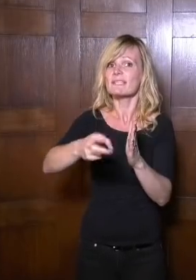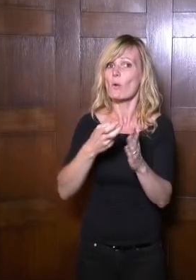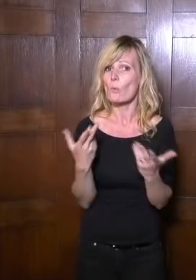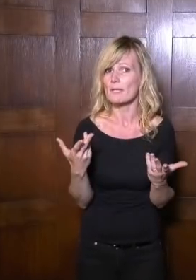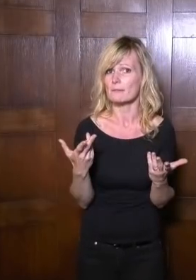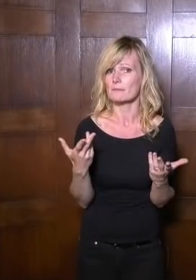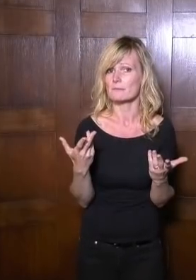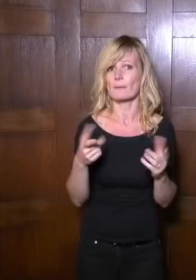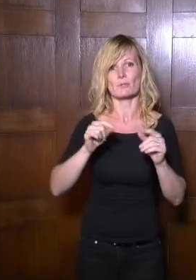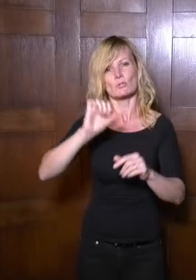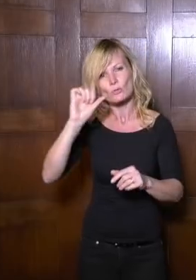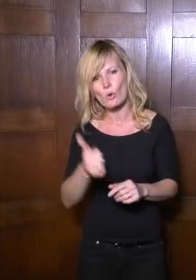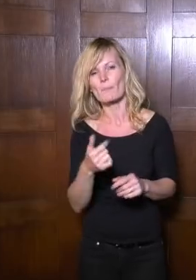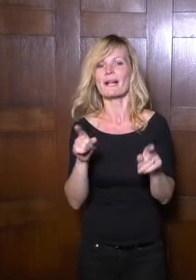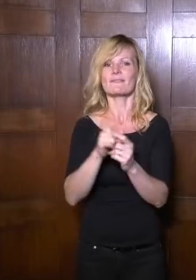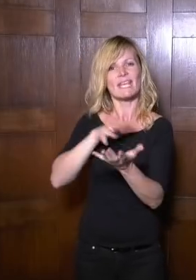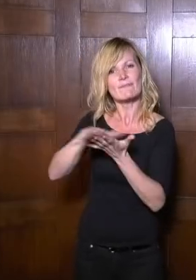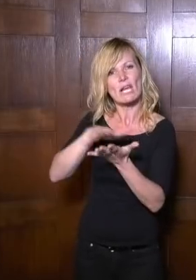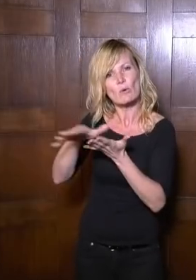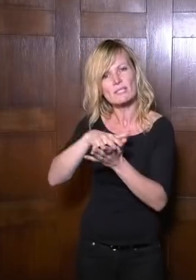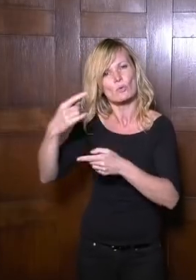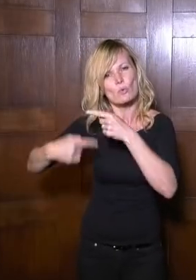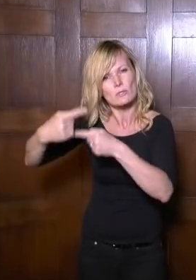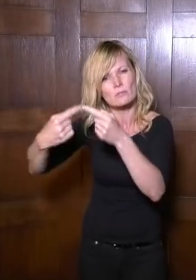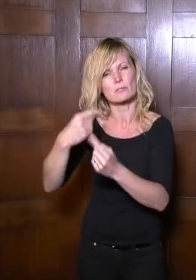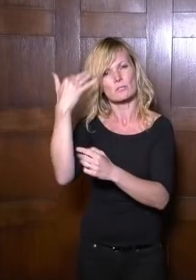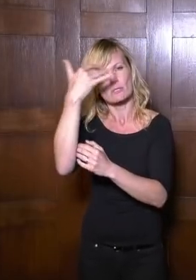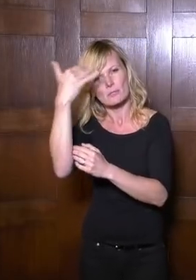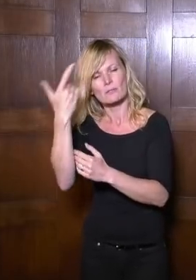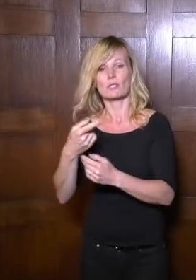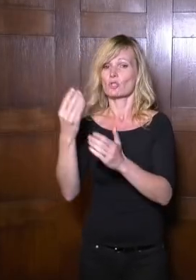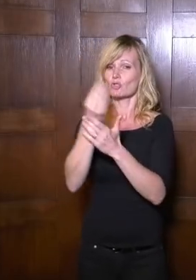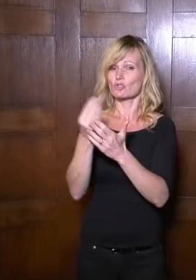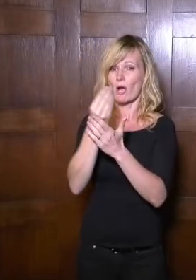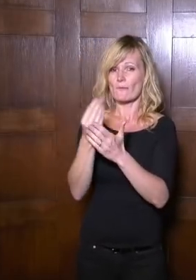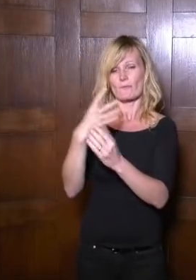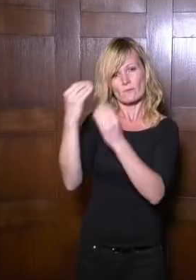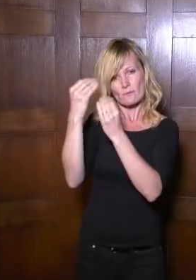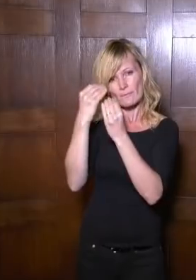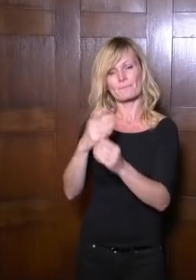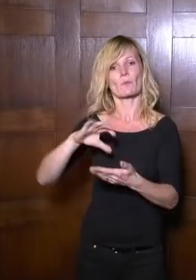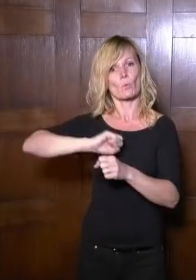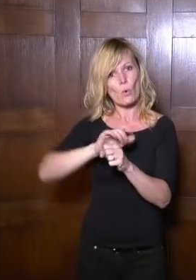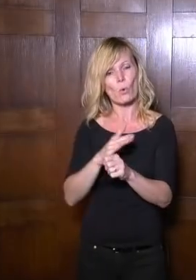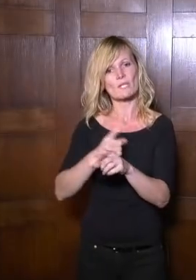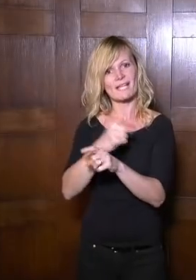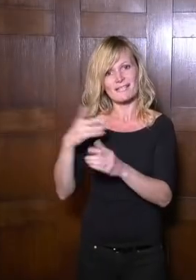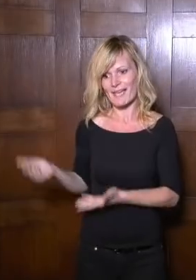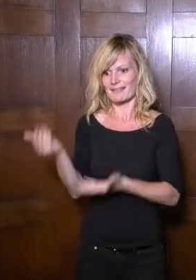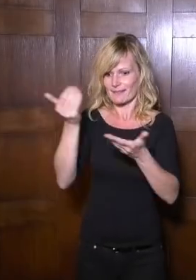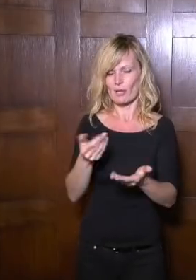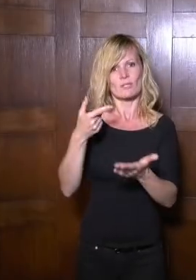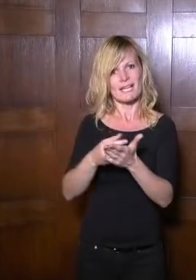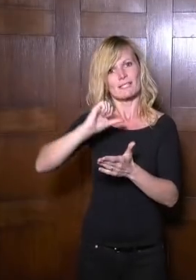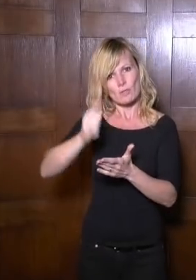heißt, nochmal eine Art Evaluation vorbringen, den Stoff, den sie in der Corona-Zeit erarbeitet haben. Da wäre unser erster